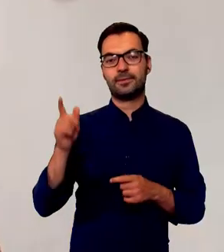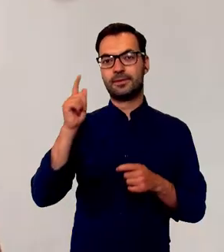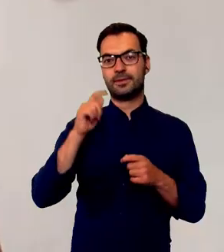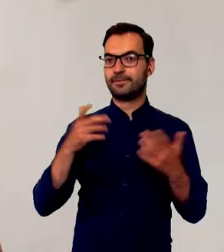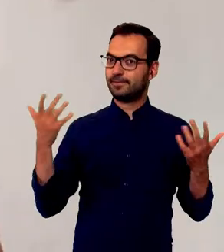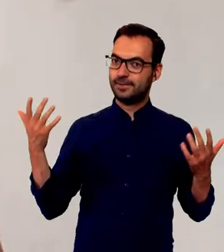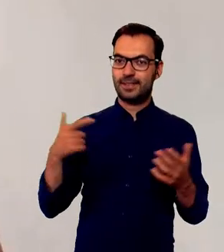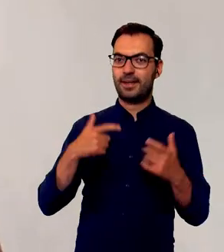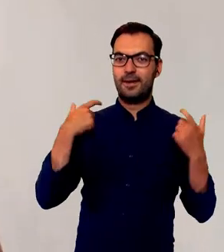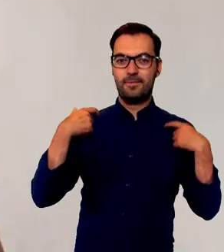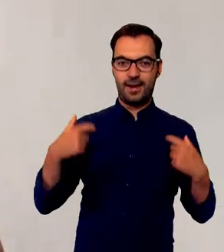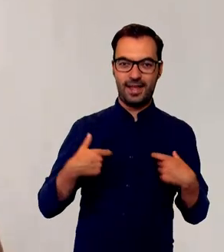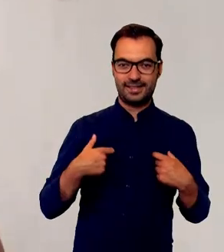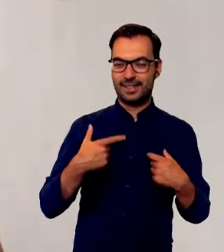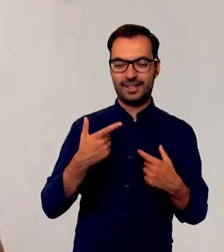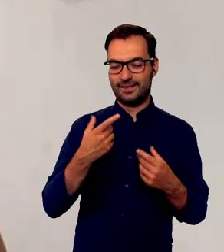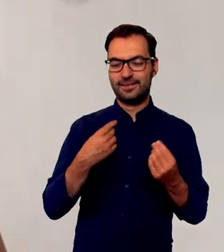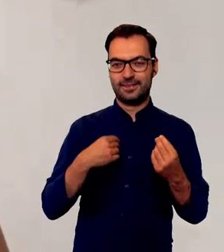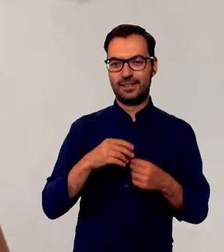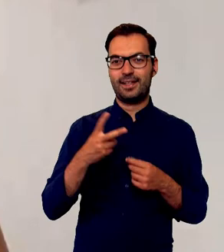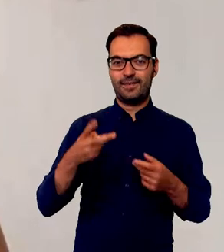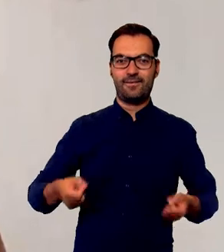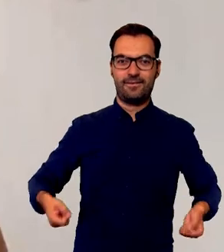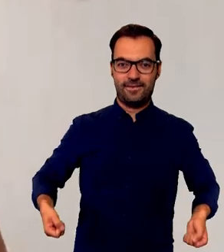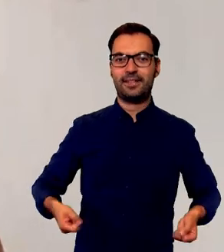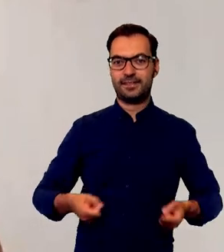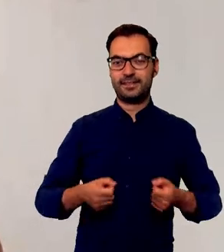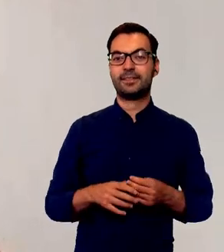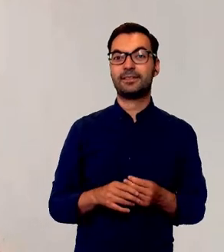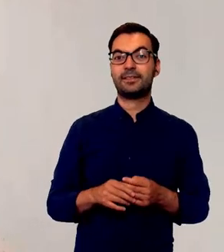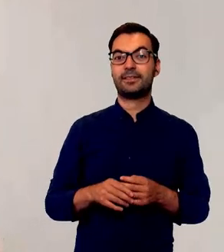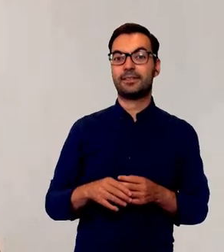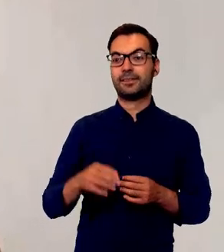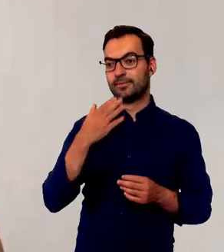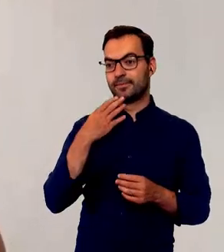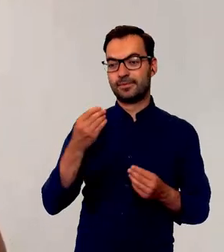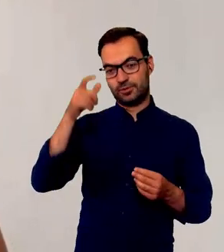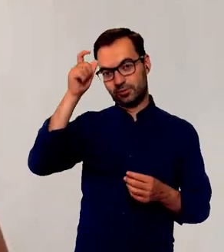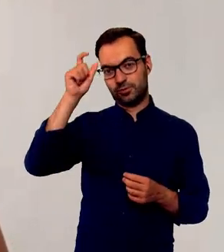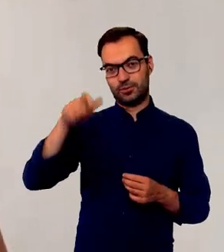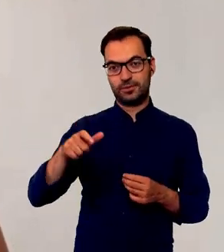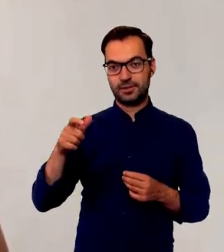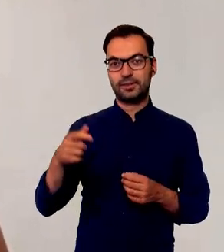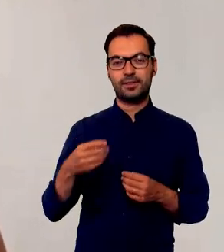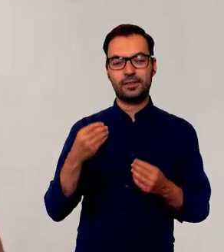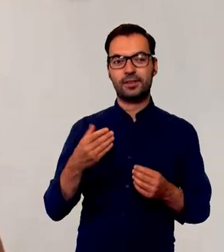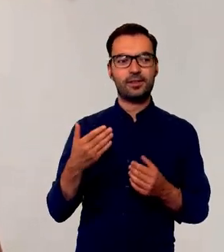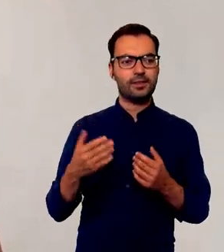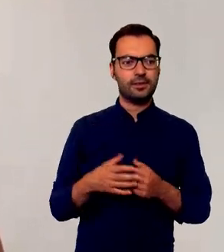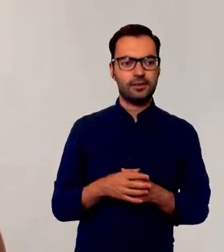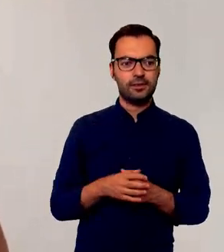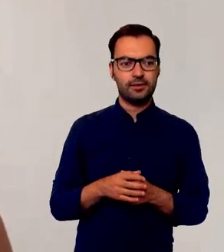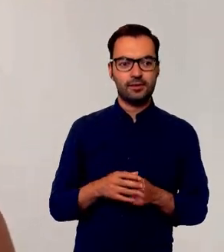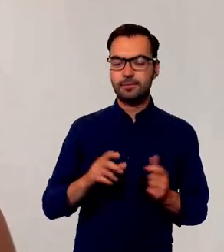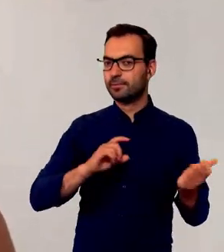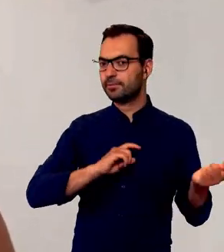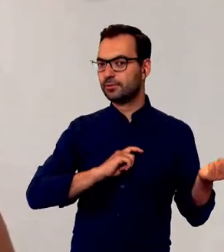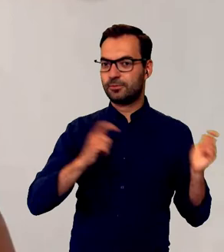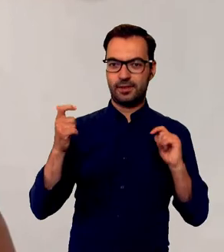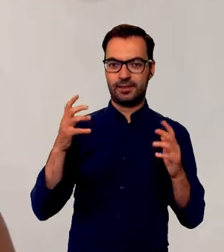No nie był to plecak i dwie koszulki, bo po dwie walizki na głowę. Dzięki fantastycznemu człowiekowi doskonałemu, jak się okazało, czysty